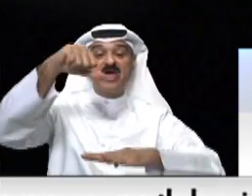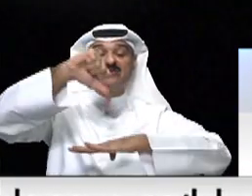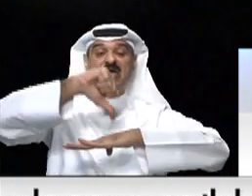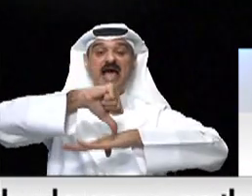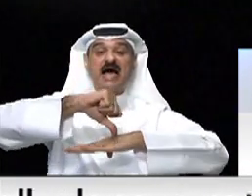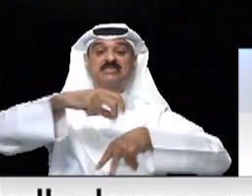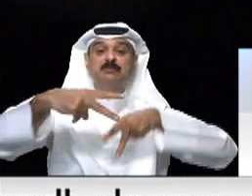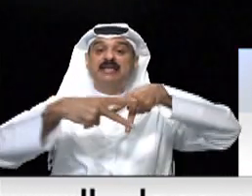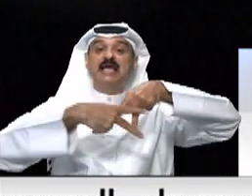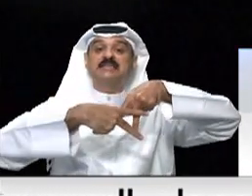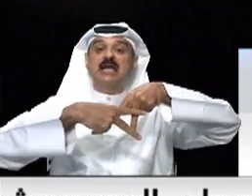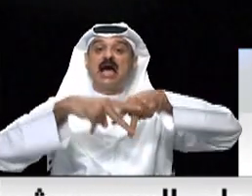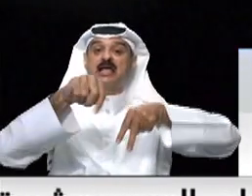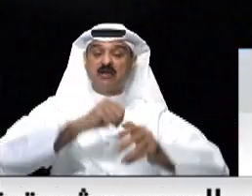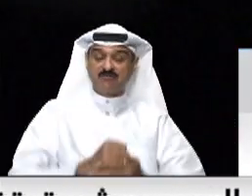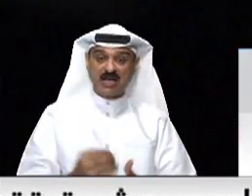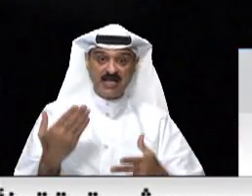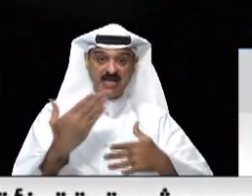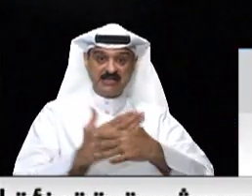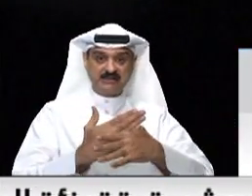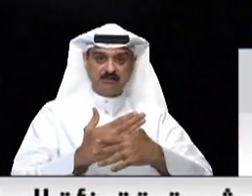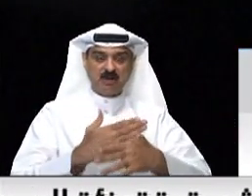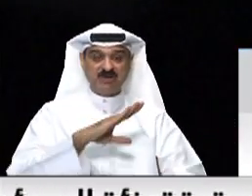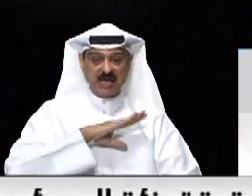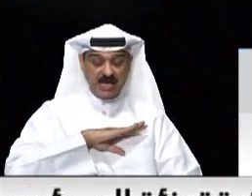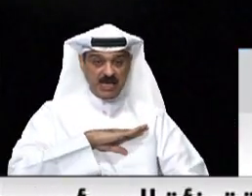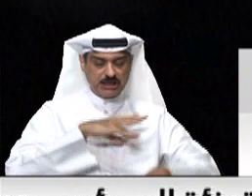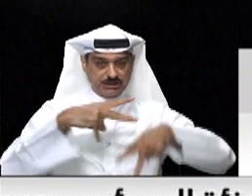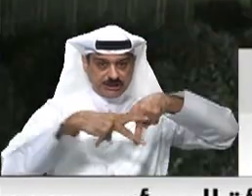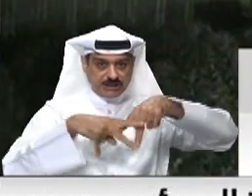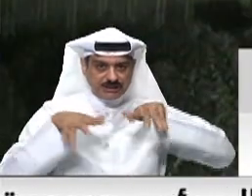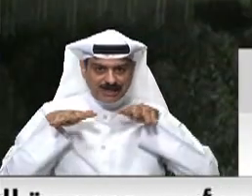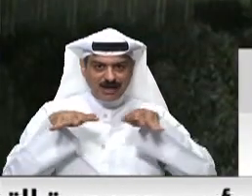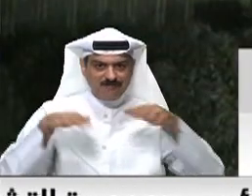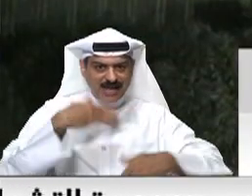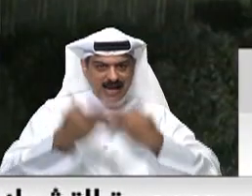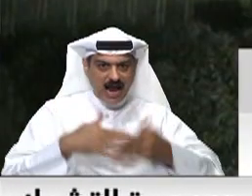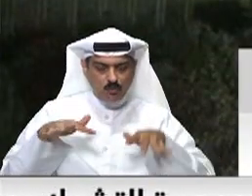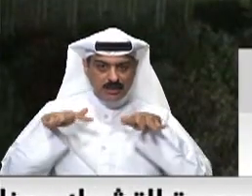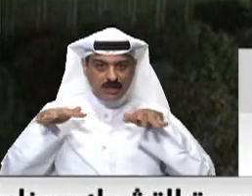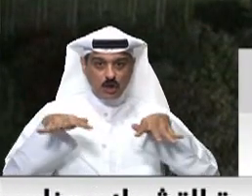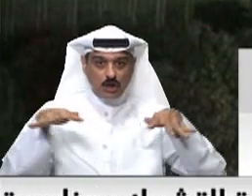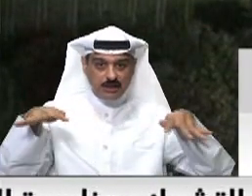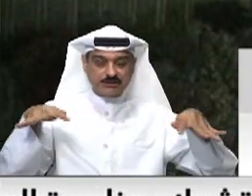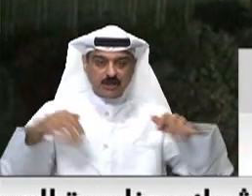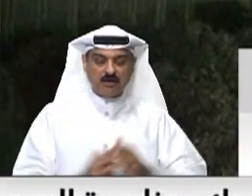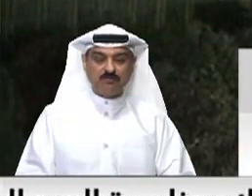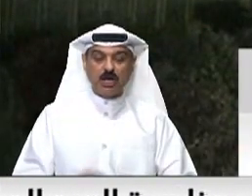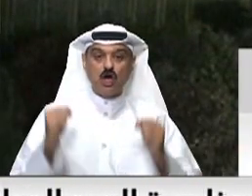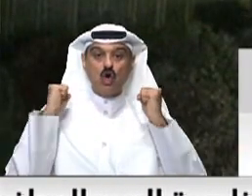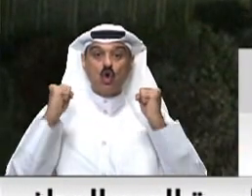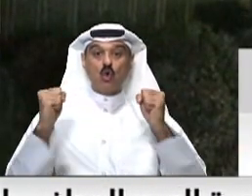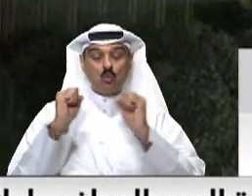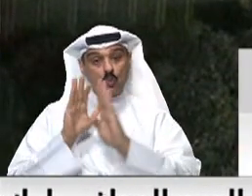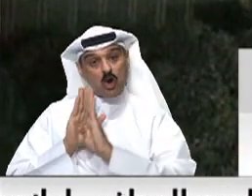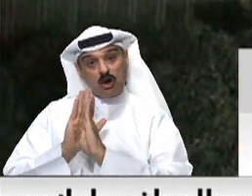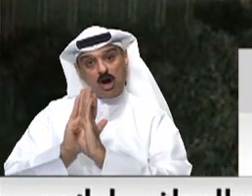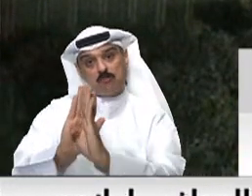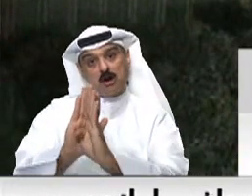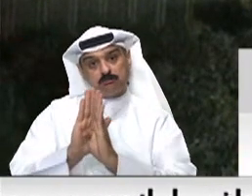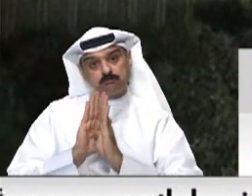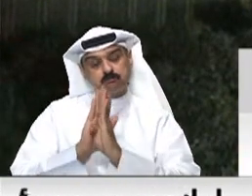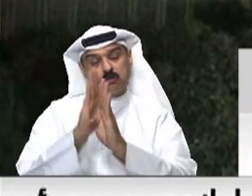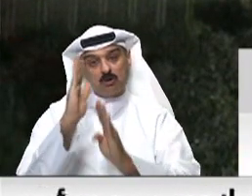مع المؤتمر الصحفي الذي عقده رئيس حكومة الاحتلال ووزير الحرب ولقائه مع